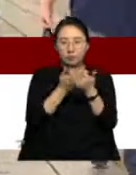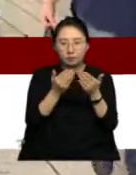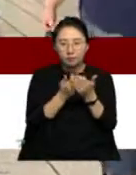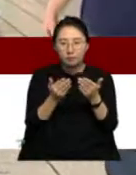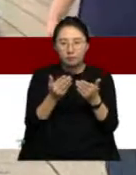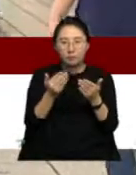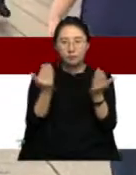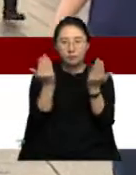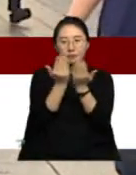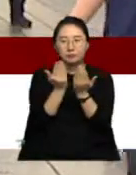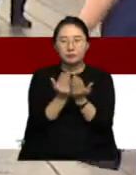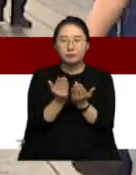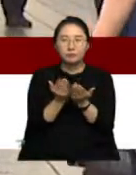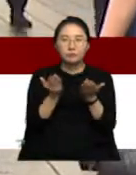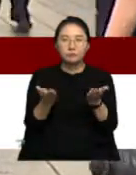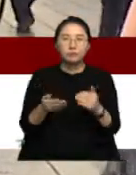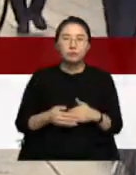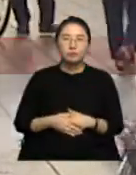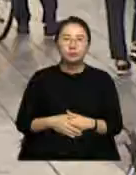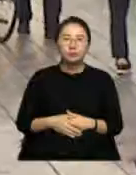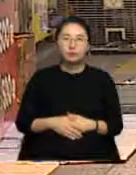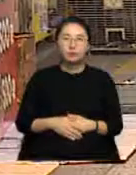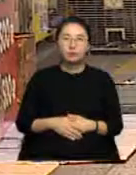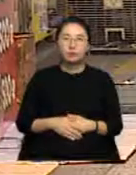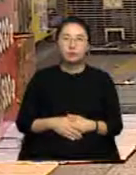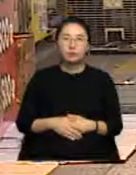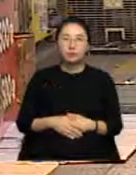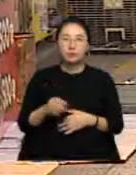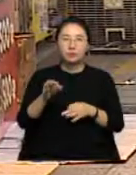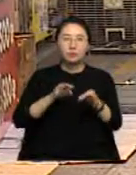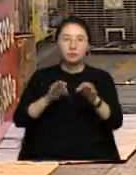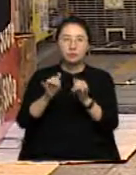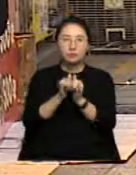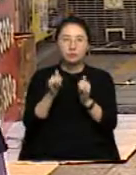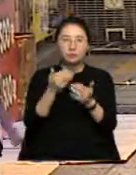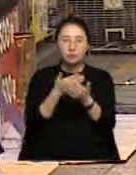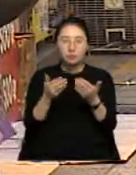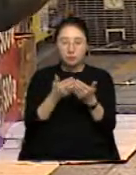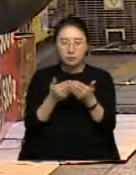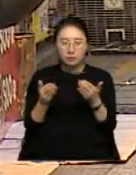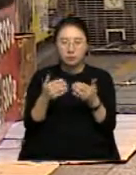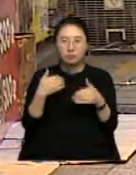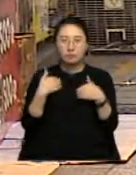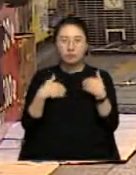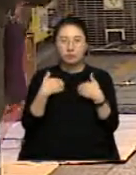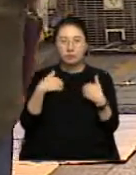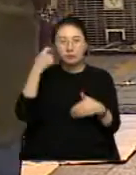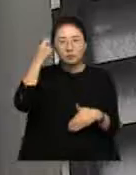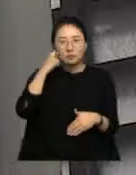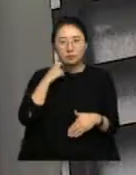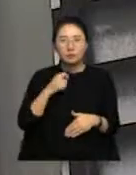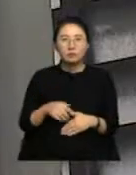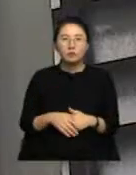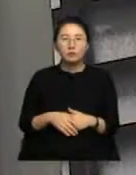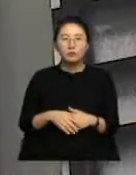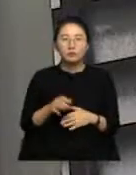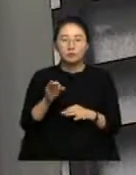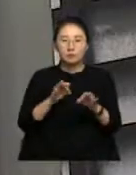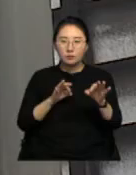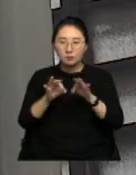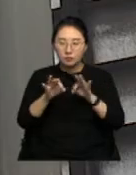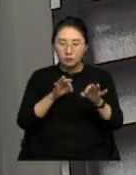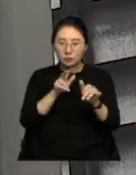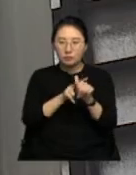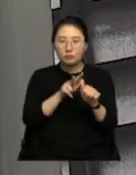부분을 메꿔드리기 위해서 벽화를 시작하게 됐습니다. 상인들도 그림이 설치된 것을 반기는 모습입니다. 시장을 테마로